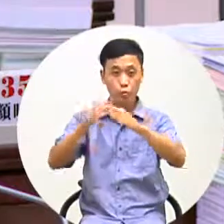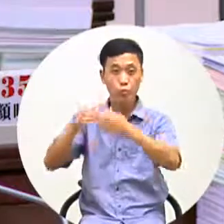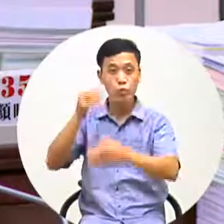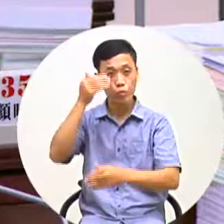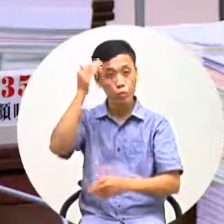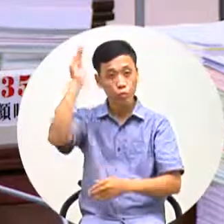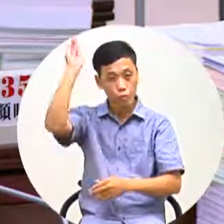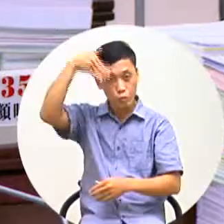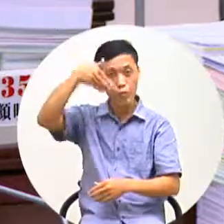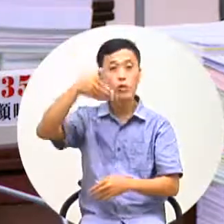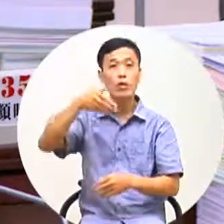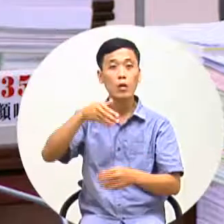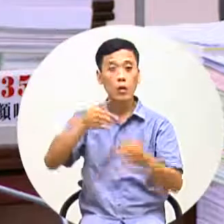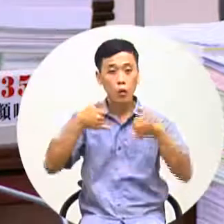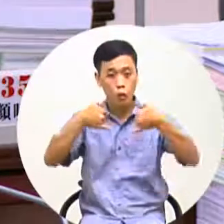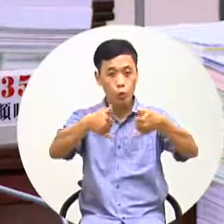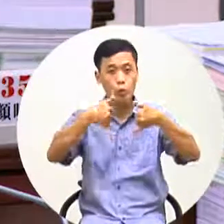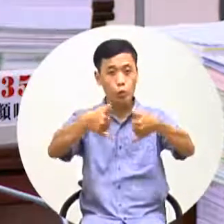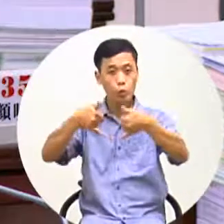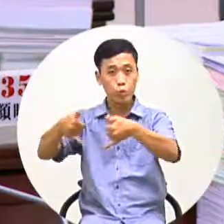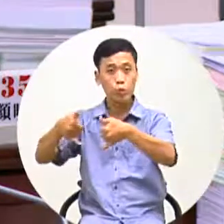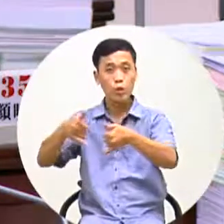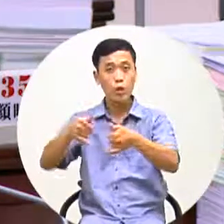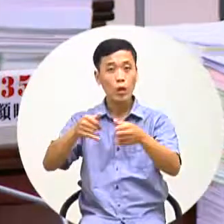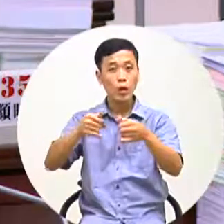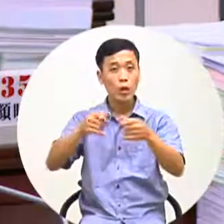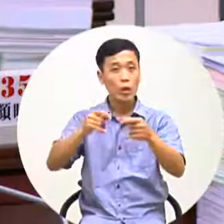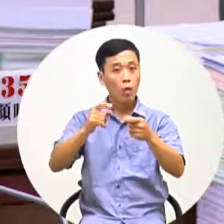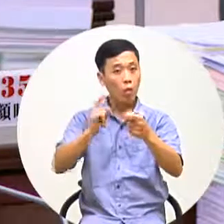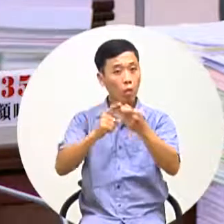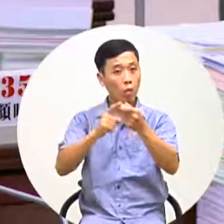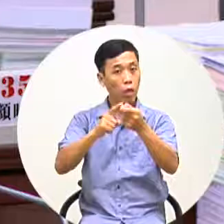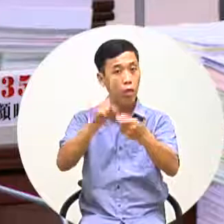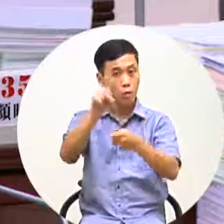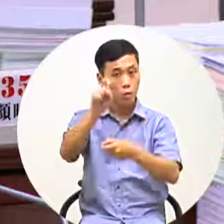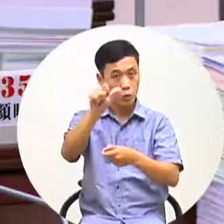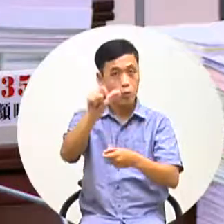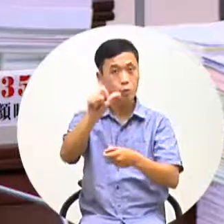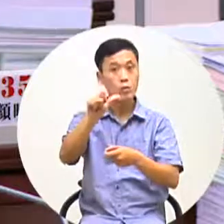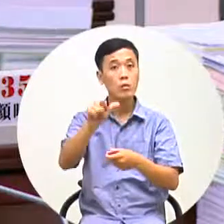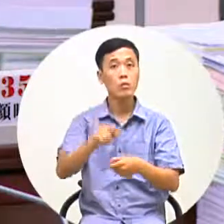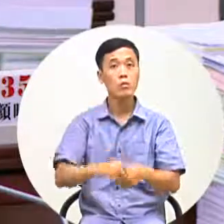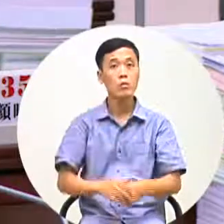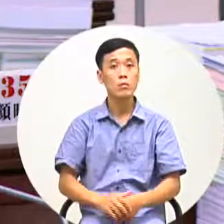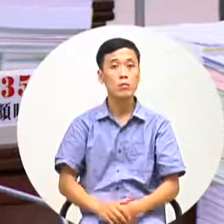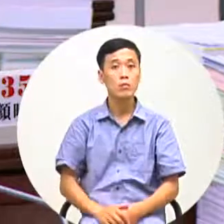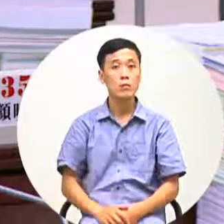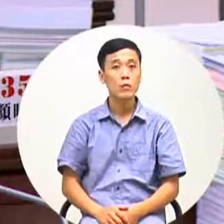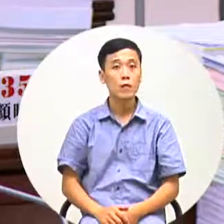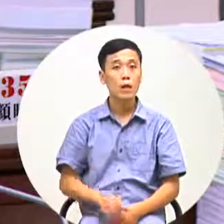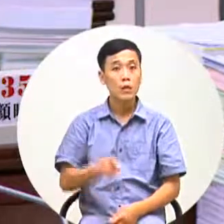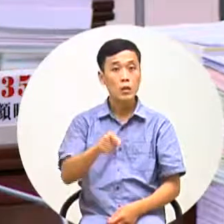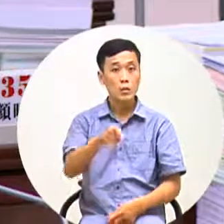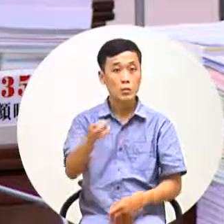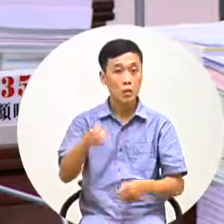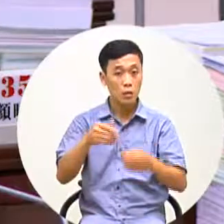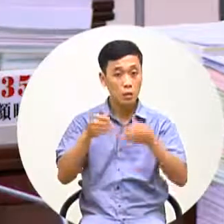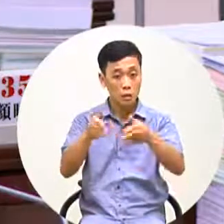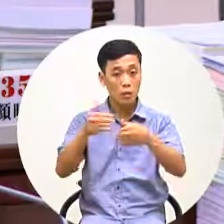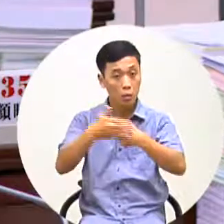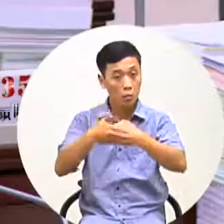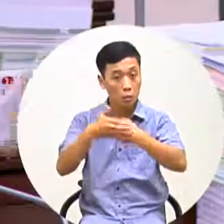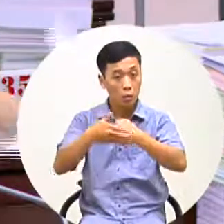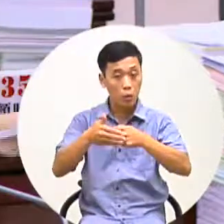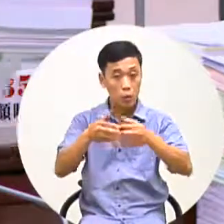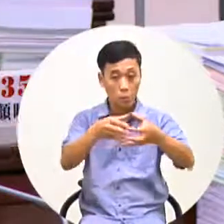是十五年以上，唔捌重刨铺过。那你们的养护维护队有来维修，一年